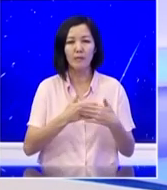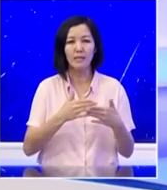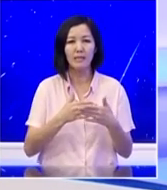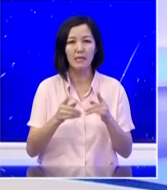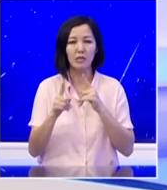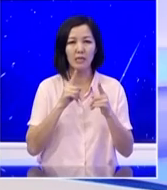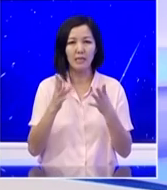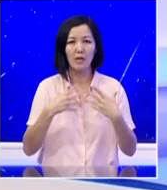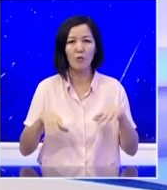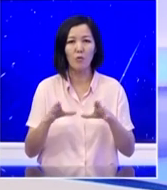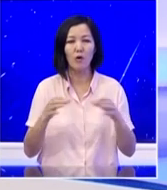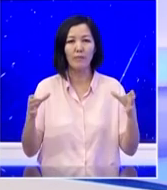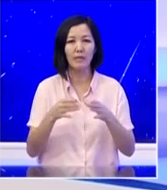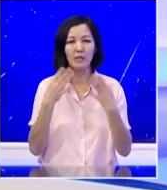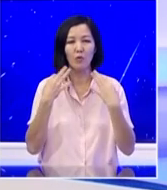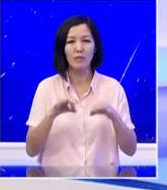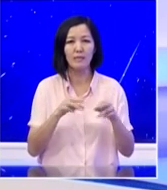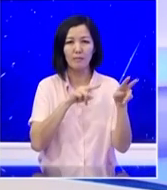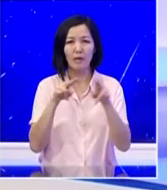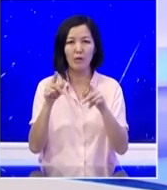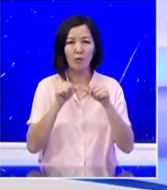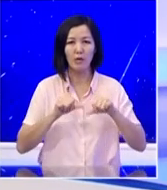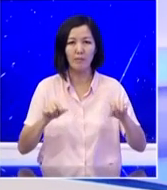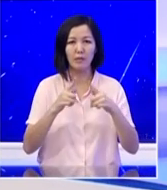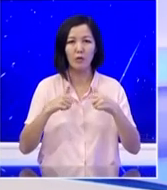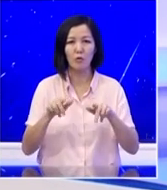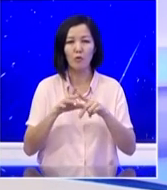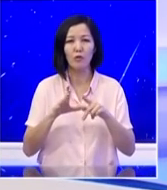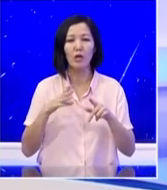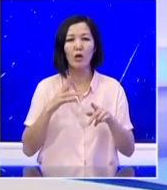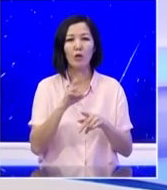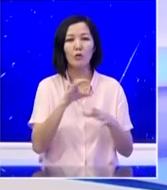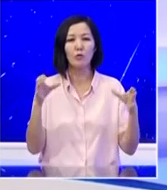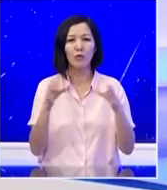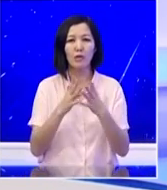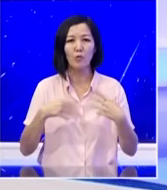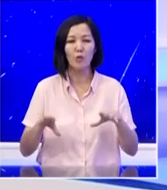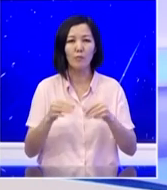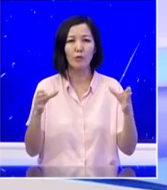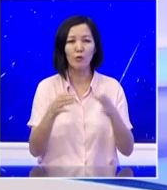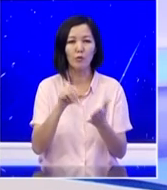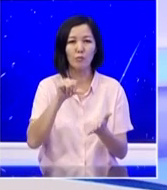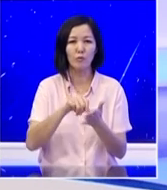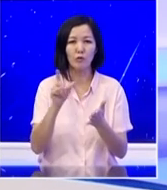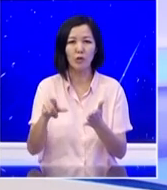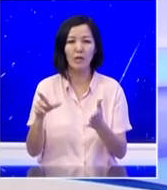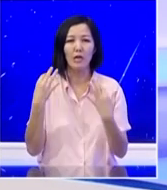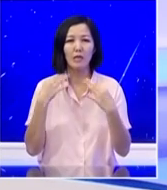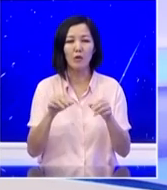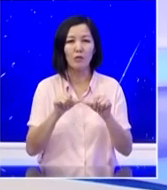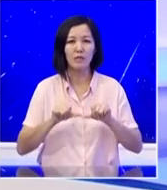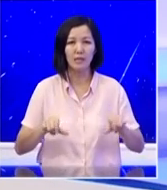облыс белсенділерінен жасақталған қоғамдық тәуелсіз бақылау комиссиясы құрылды. Құрамында нұротандықтар, қоғамдық ұйым мүшелері мен